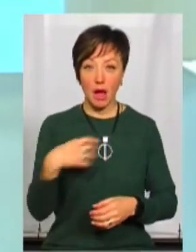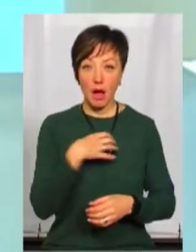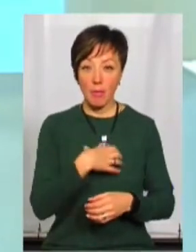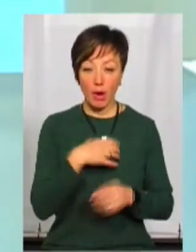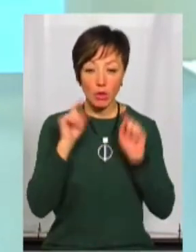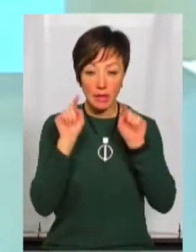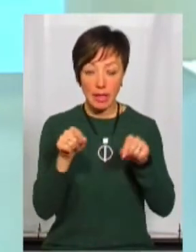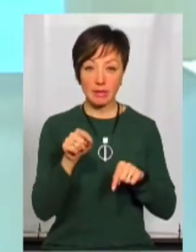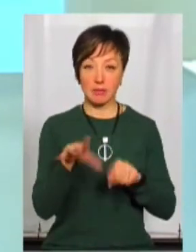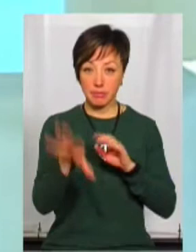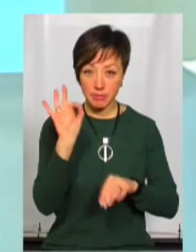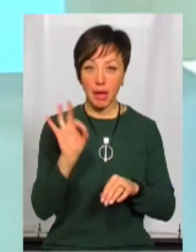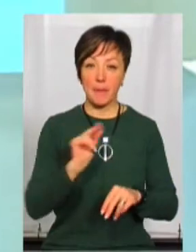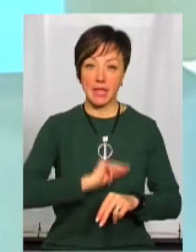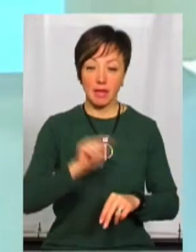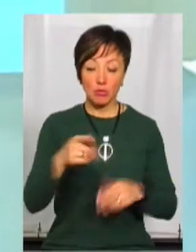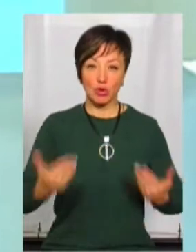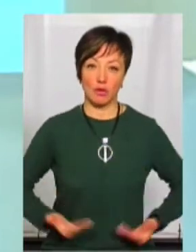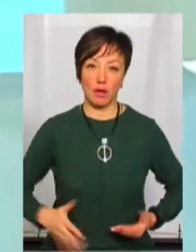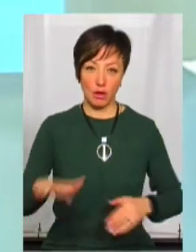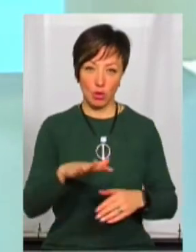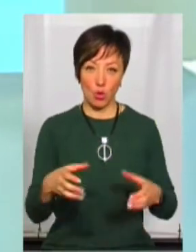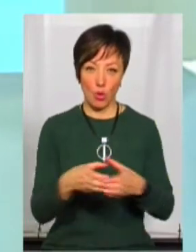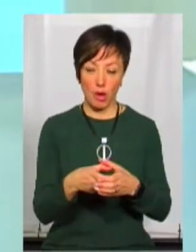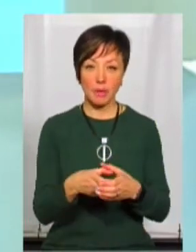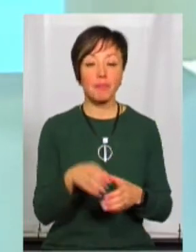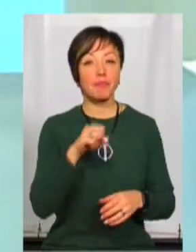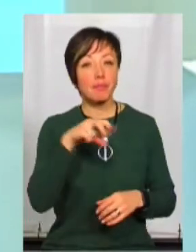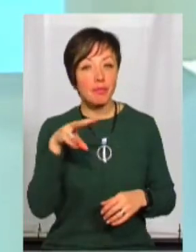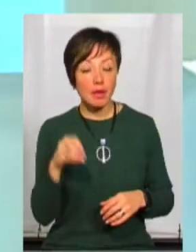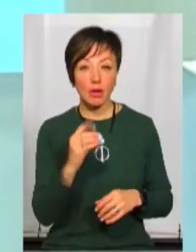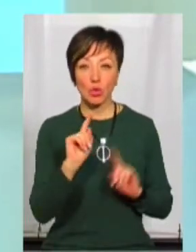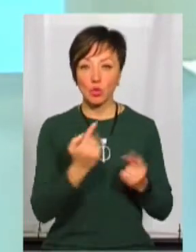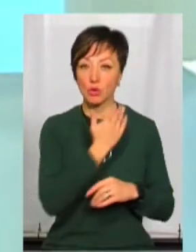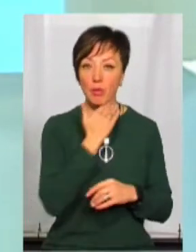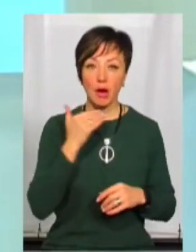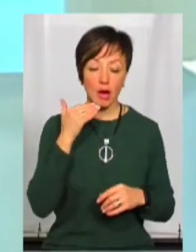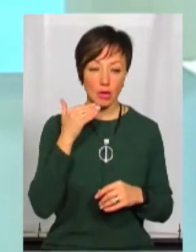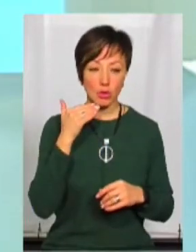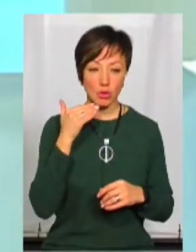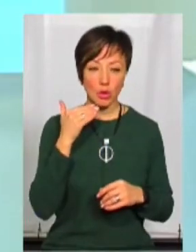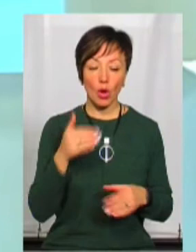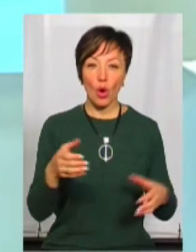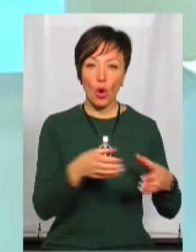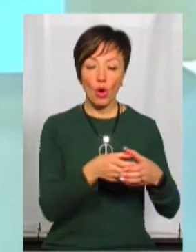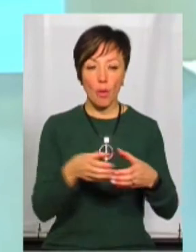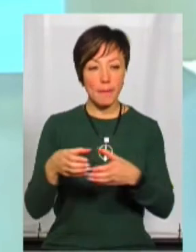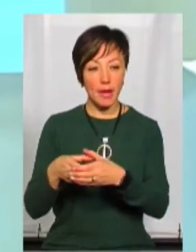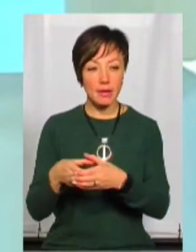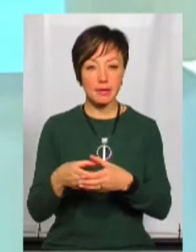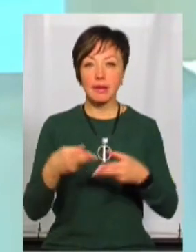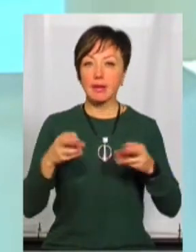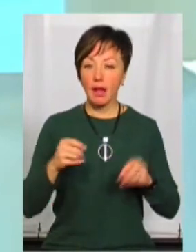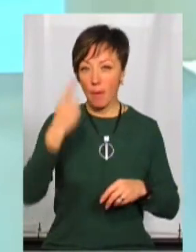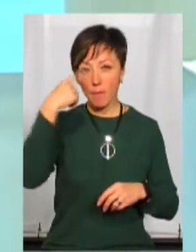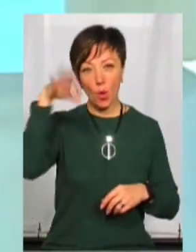пріоритет надавався тим працівникам, які проживають на території громади. Разом з тим, дуже багато громад, де